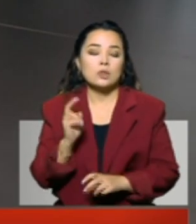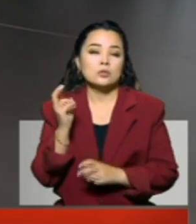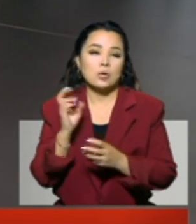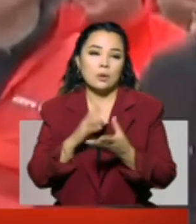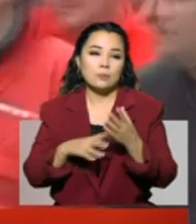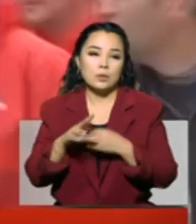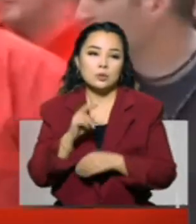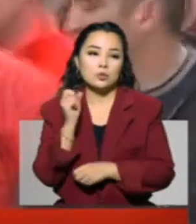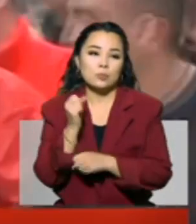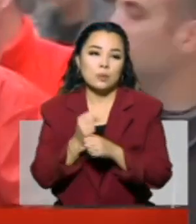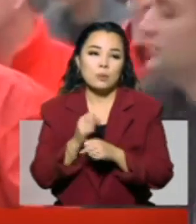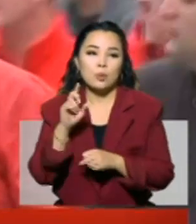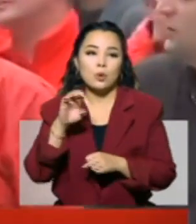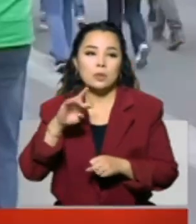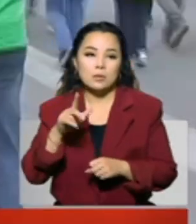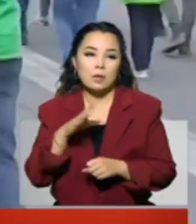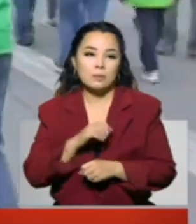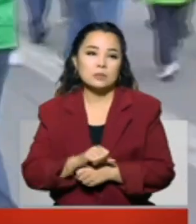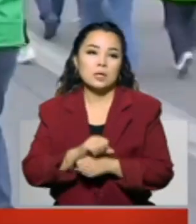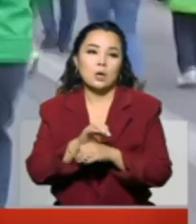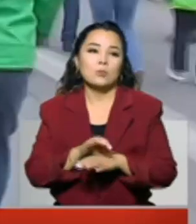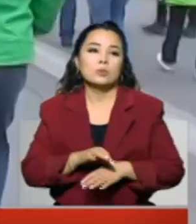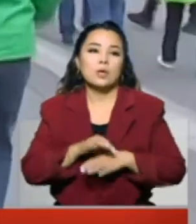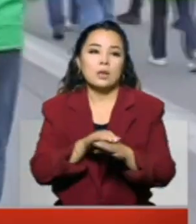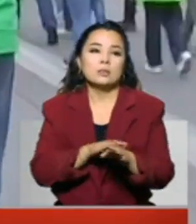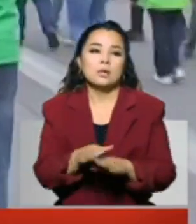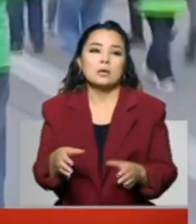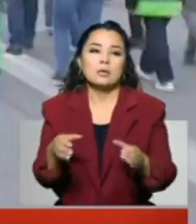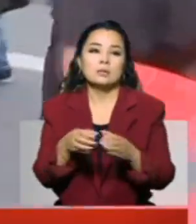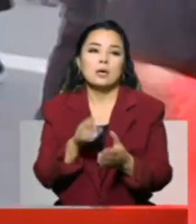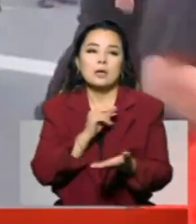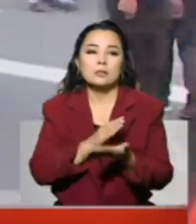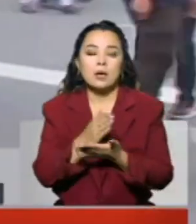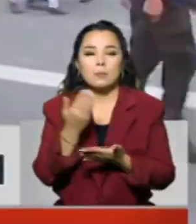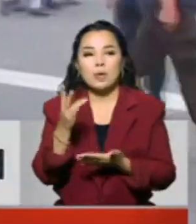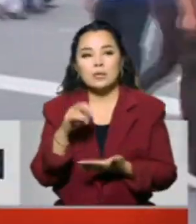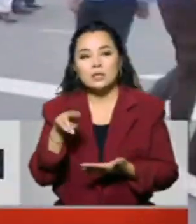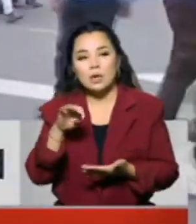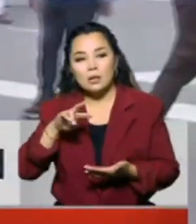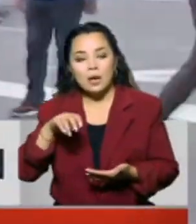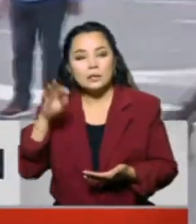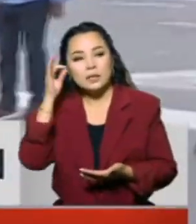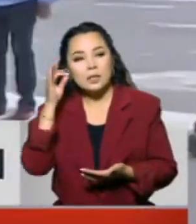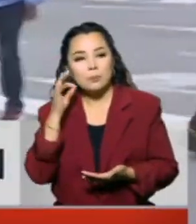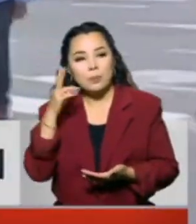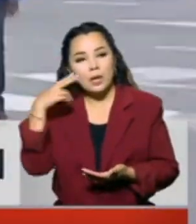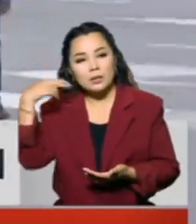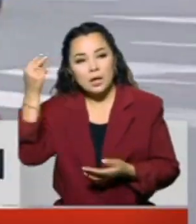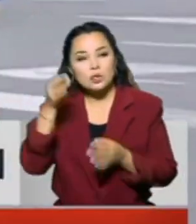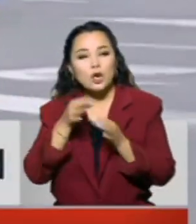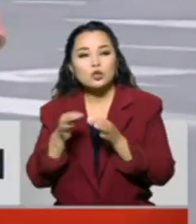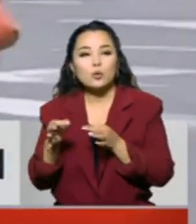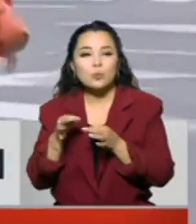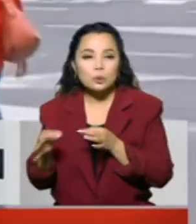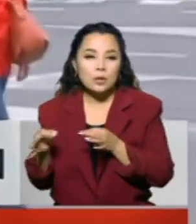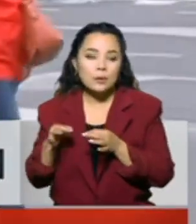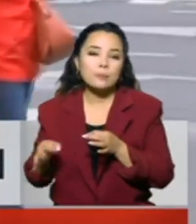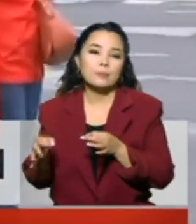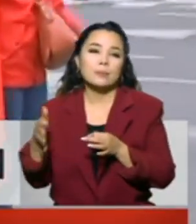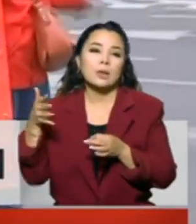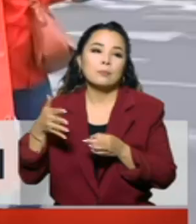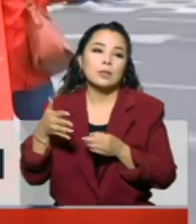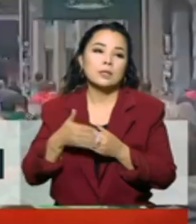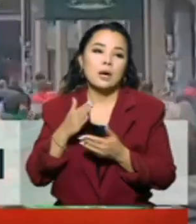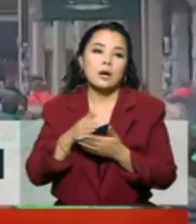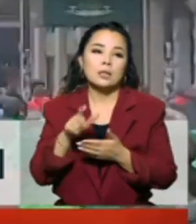қарсы Брюссельде наразылық шеруін өткізді. Концерн қызметкерлеріне Нидерланд, Германия мен Бельгияның түкпір-түкпірінен 5000-нан астам